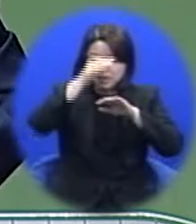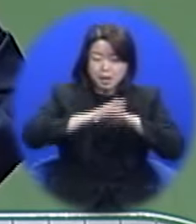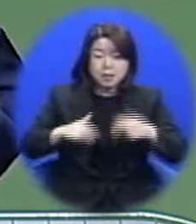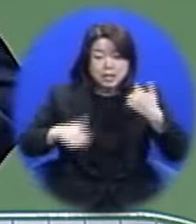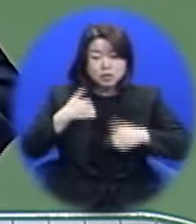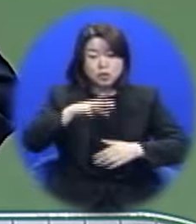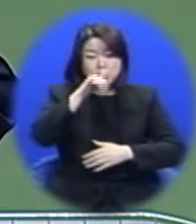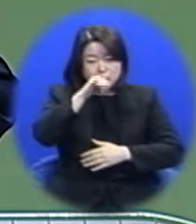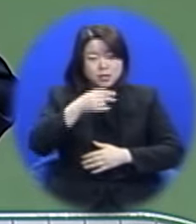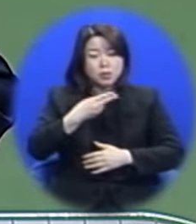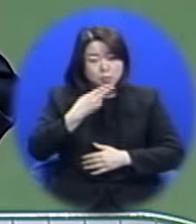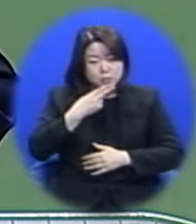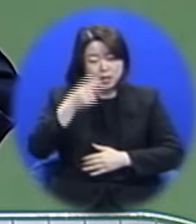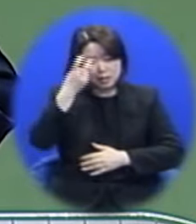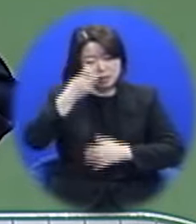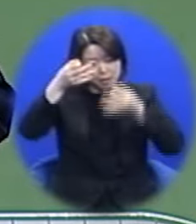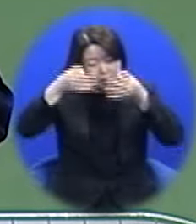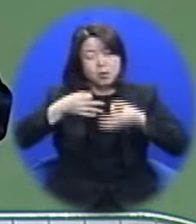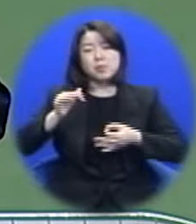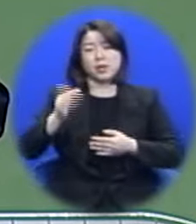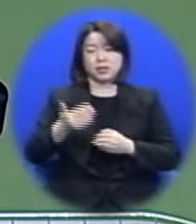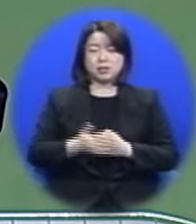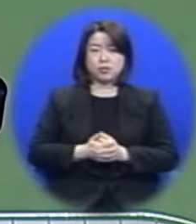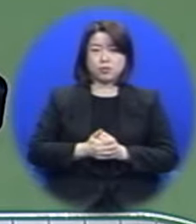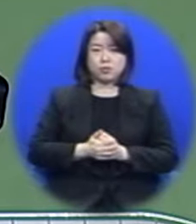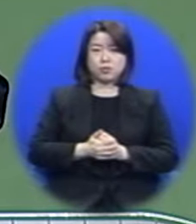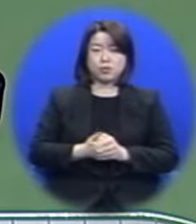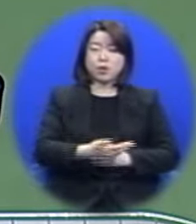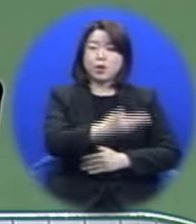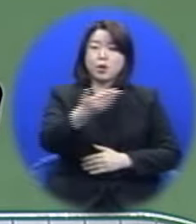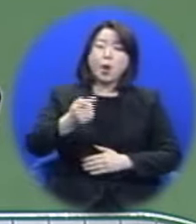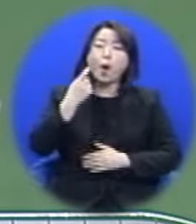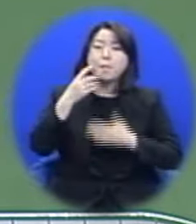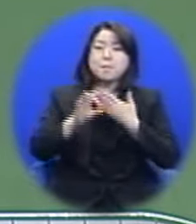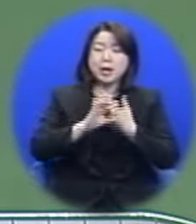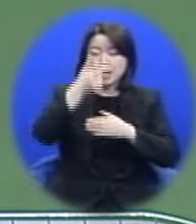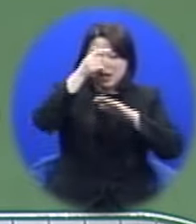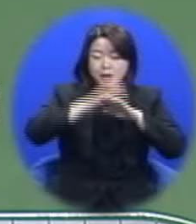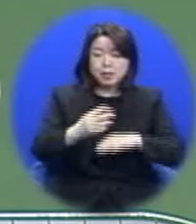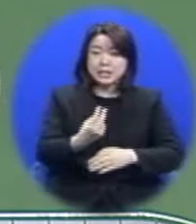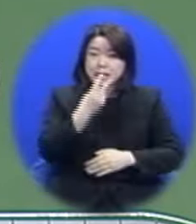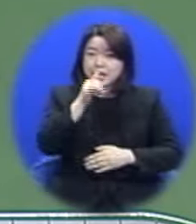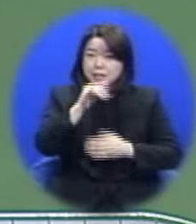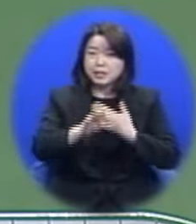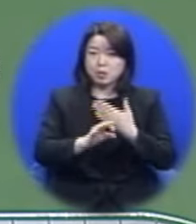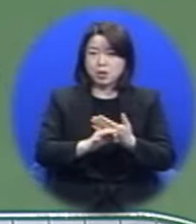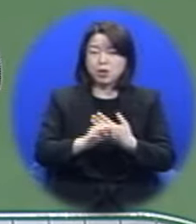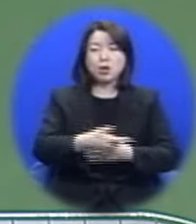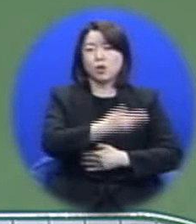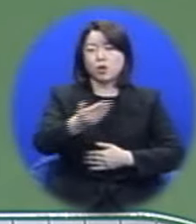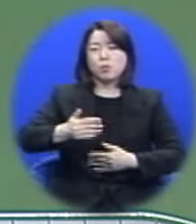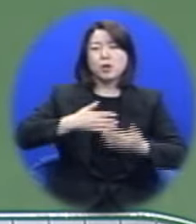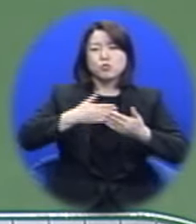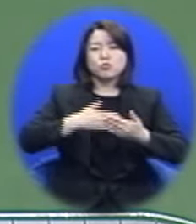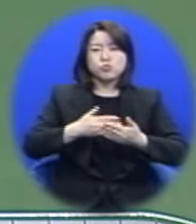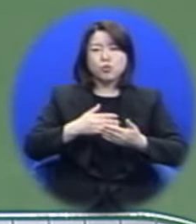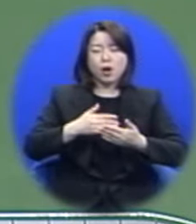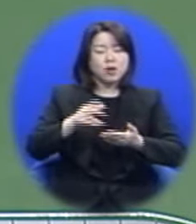그걸 점검하셔야 된다고요. 여러분이 만약에 예배가 살아있다면 여러분 두려워할 문제가